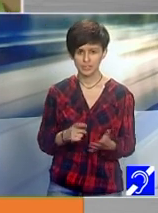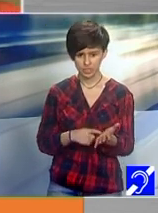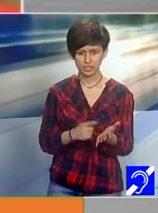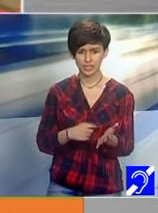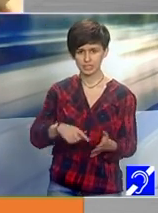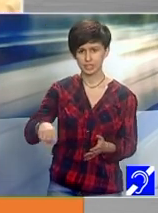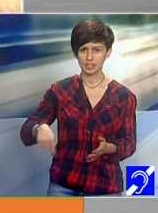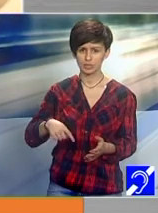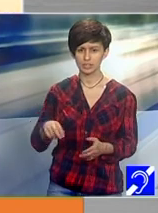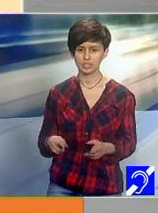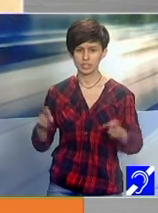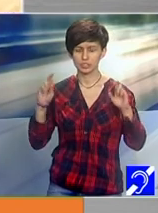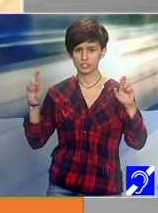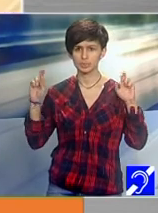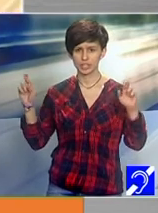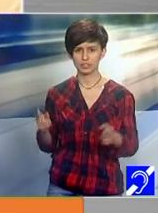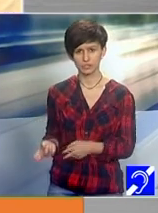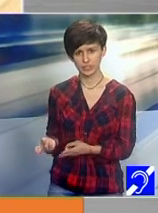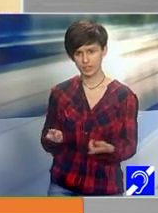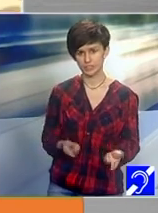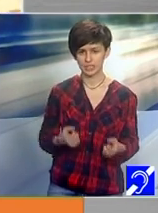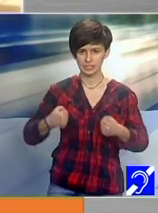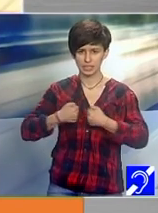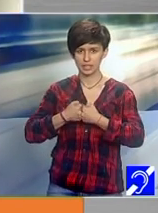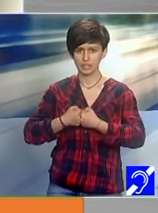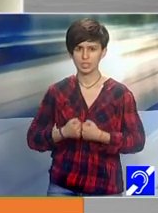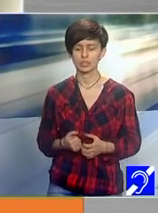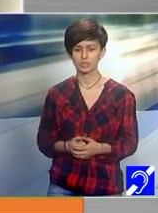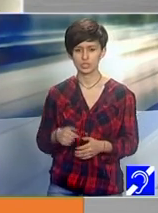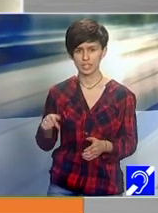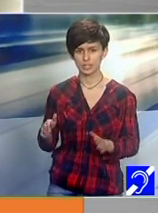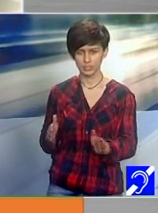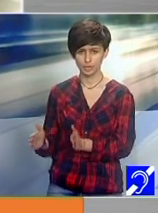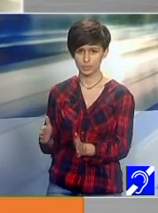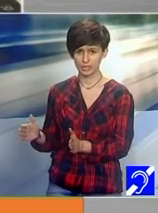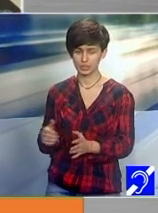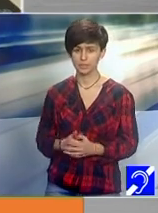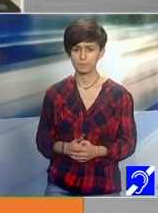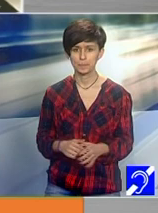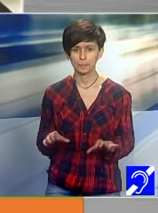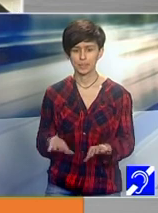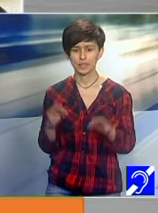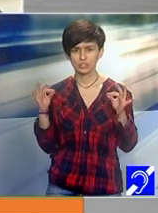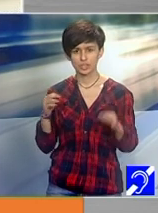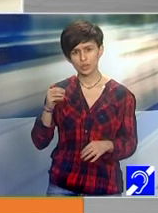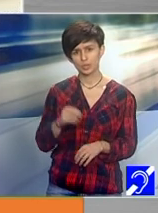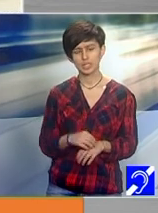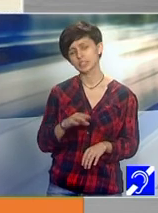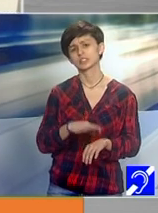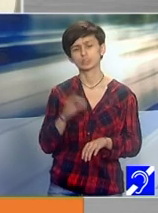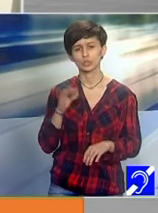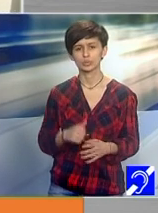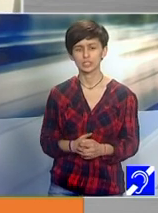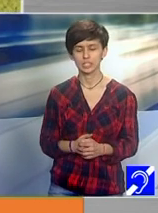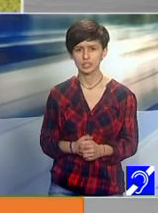sper că vom fi invitați la negocieri în această perioadă și vom găsi soluții